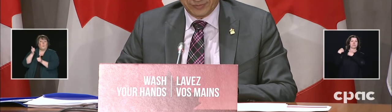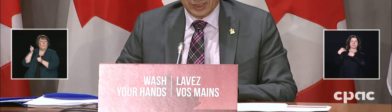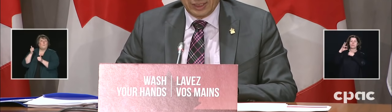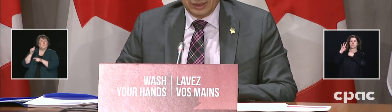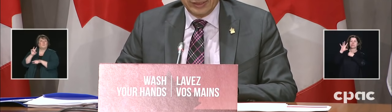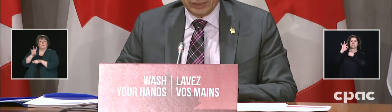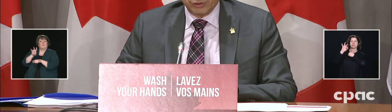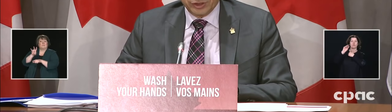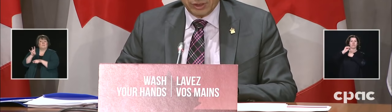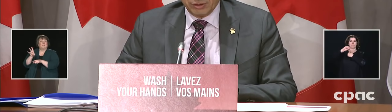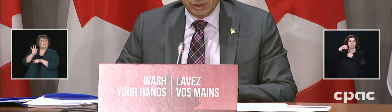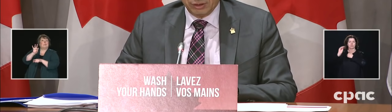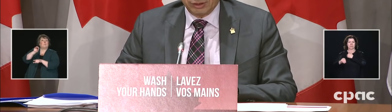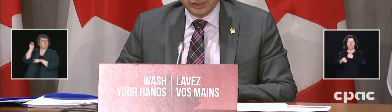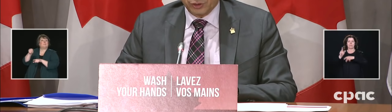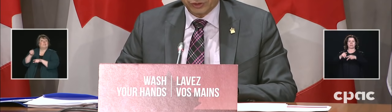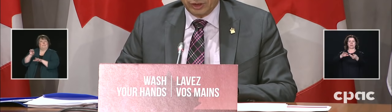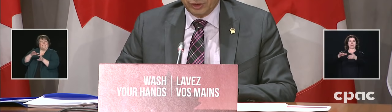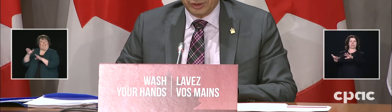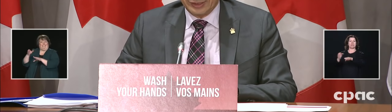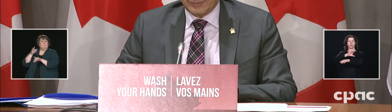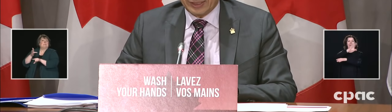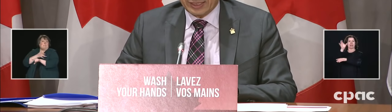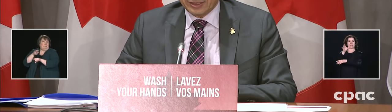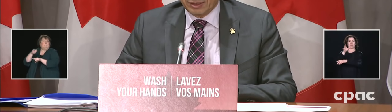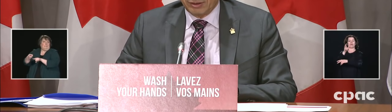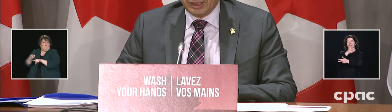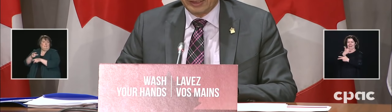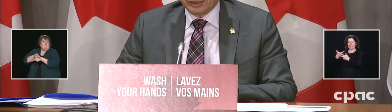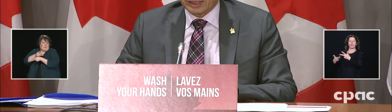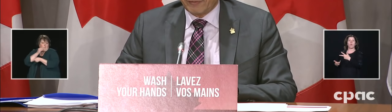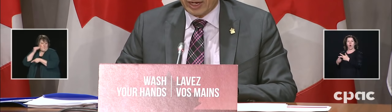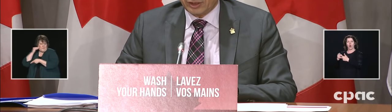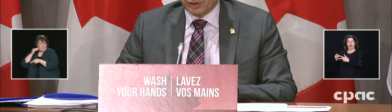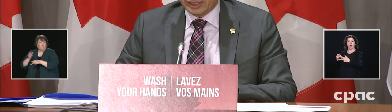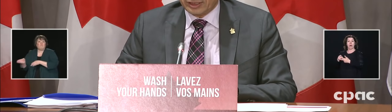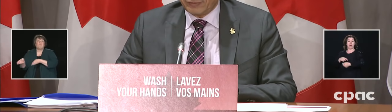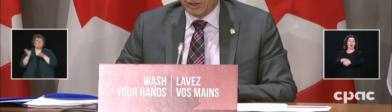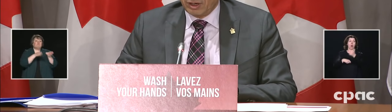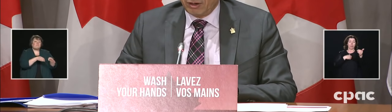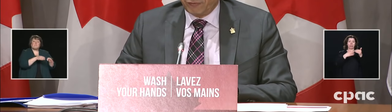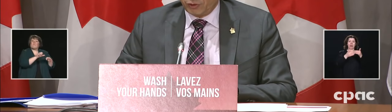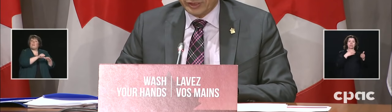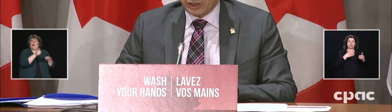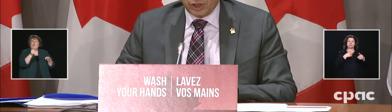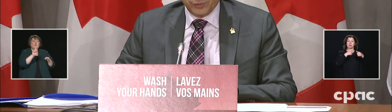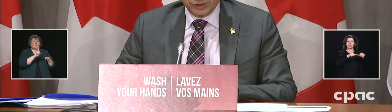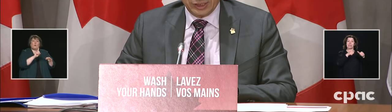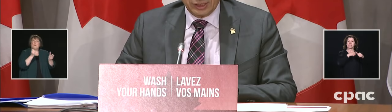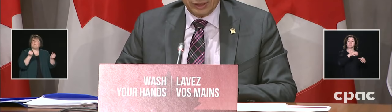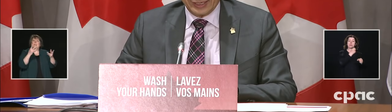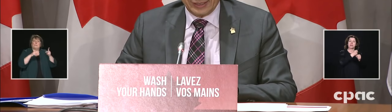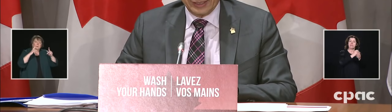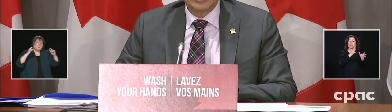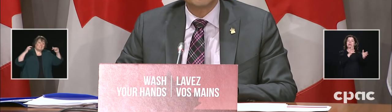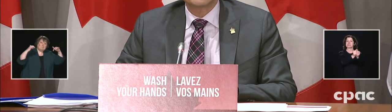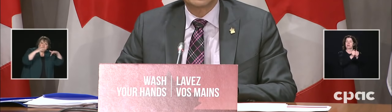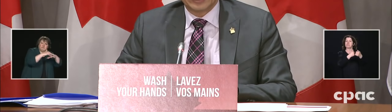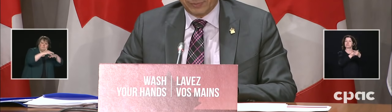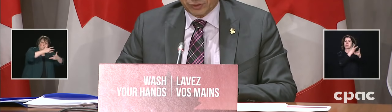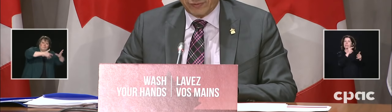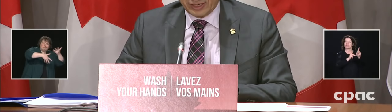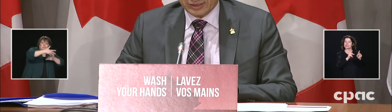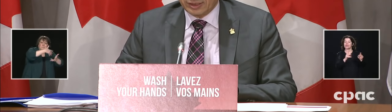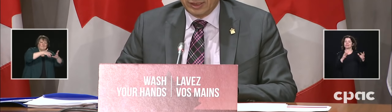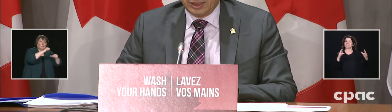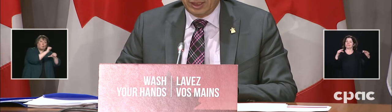Canada. Les éclosions dans les autres lieux d'habitation et de travail collectif font aussi augmenter les cas dans